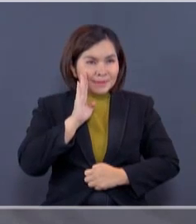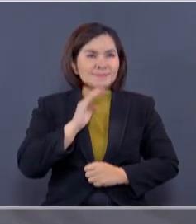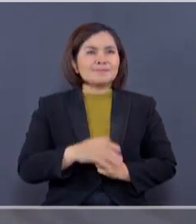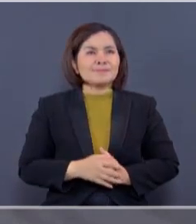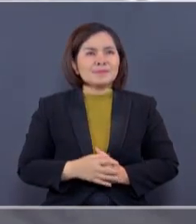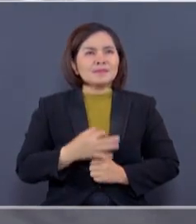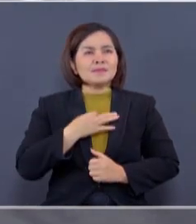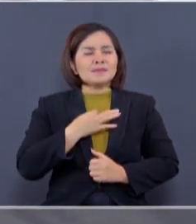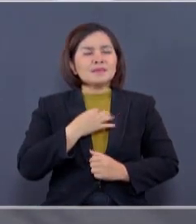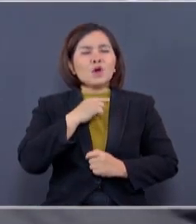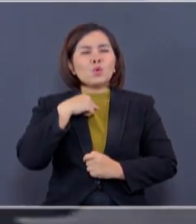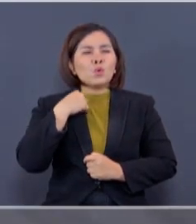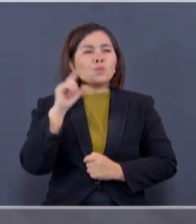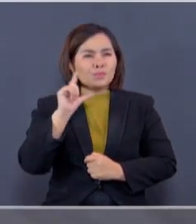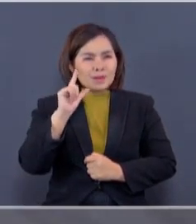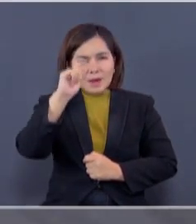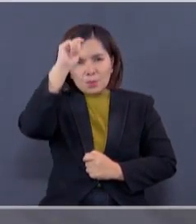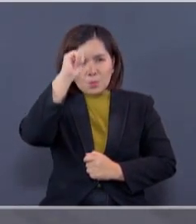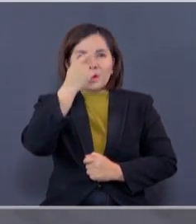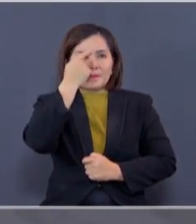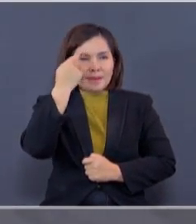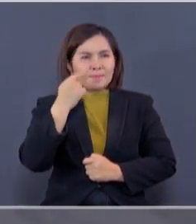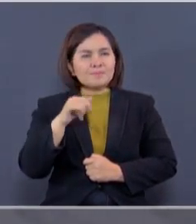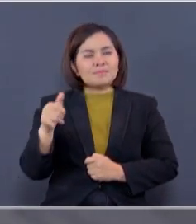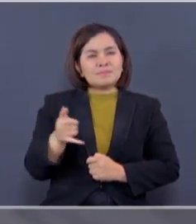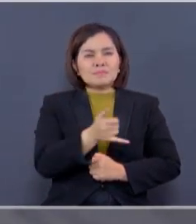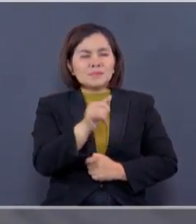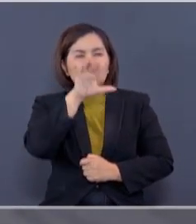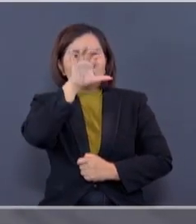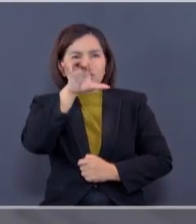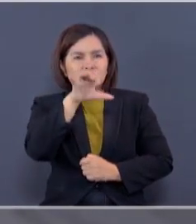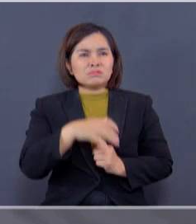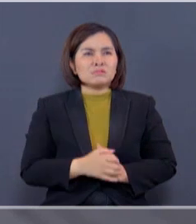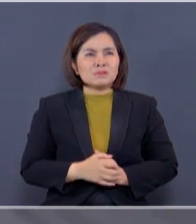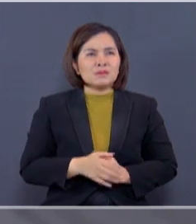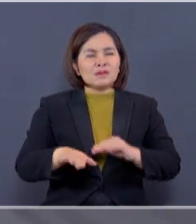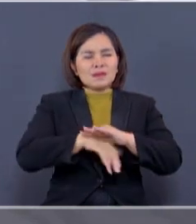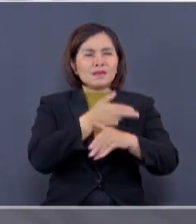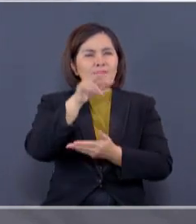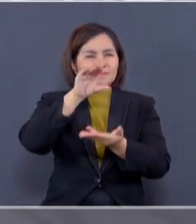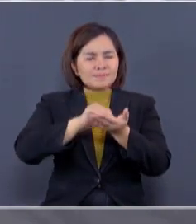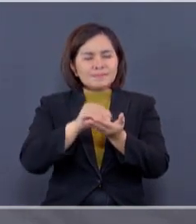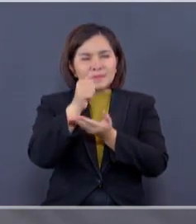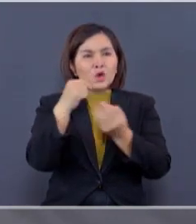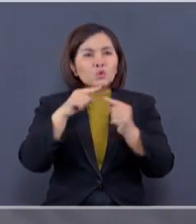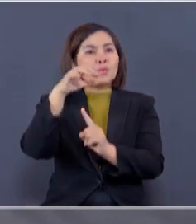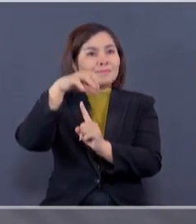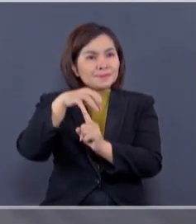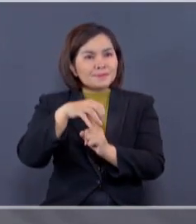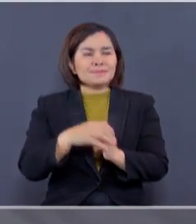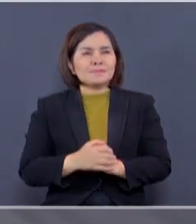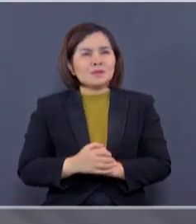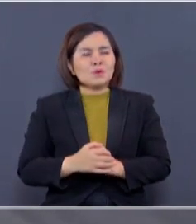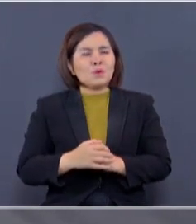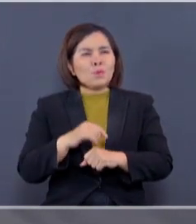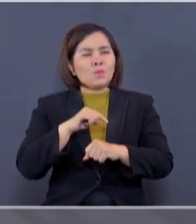ในเนี่ยเป็นเสื้อคอกลมสีเหลืองสวมหมวกสีดำโวยวายอยู่กลางถนนนะคะภาพวงจรปิดของเมืองพัทยาเนี่ยจับภาพไว้ได้บ่าย